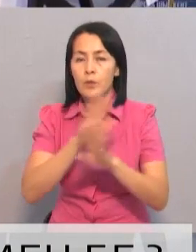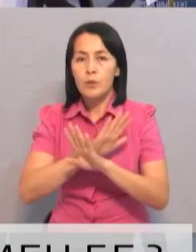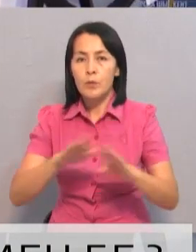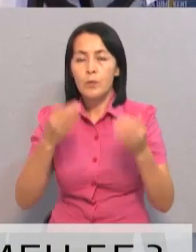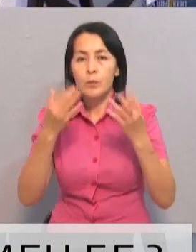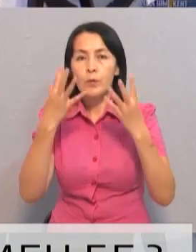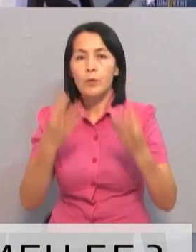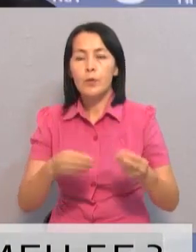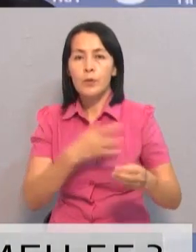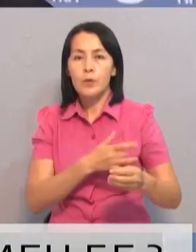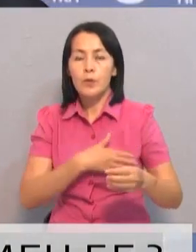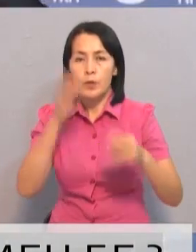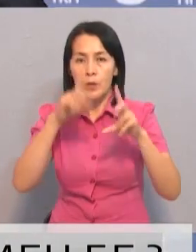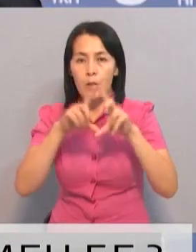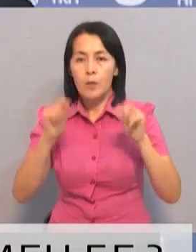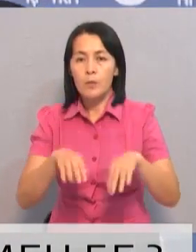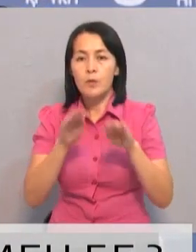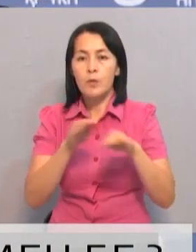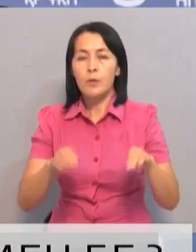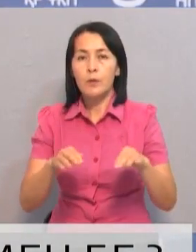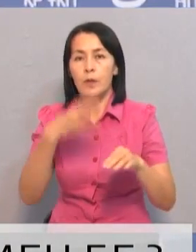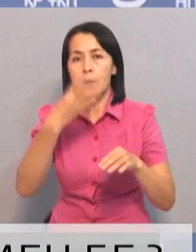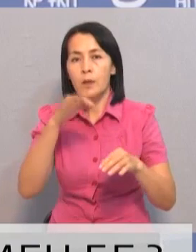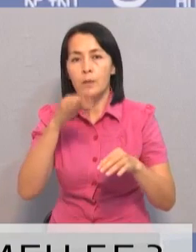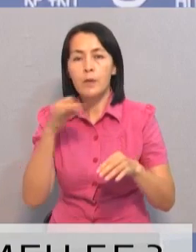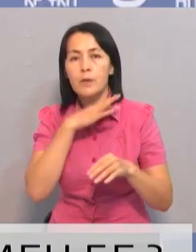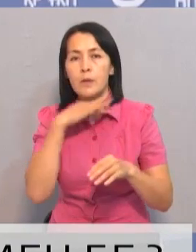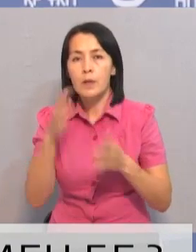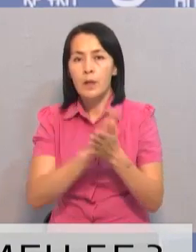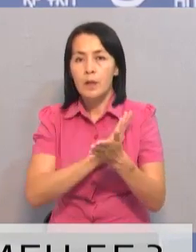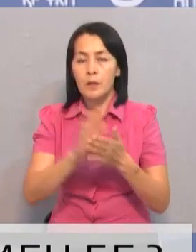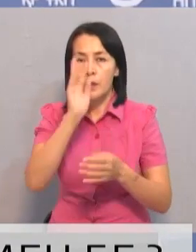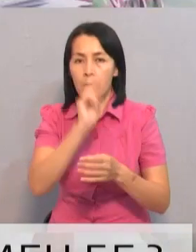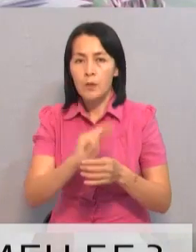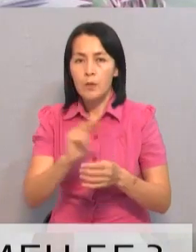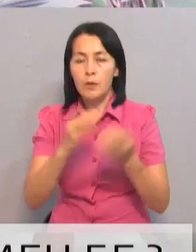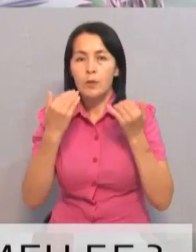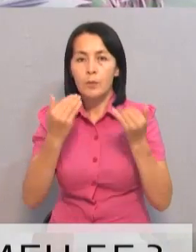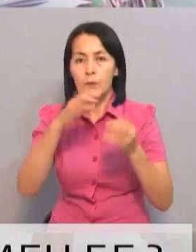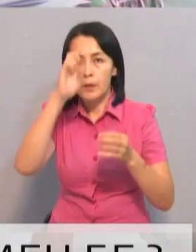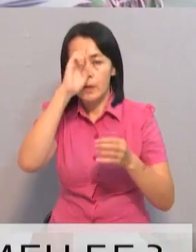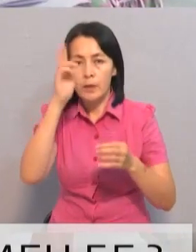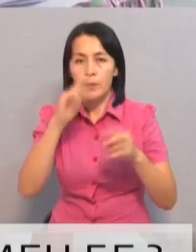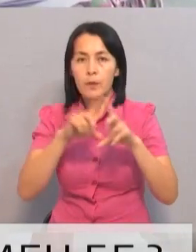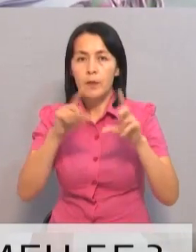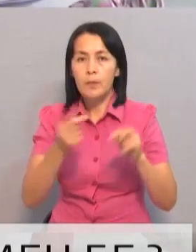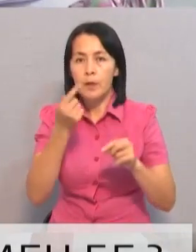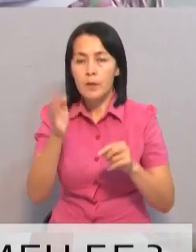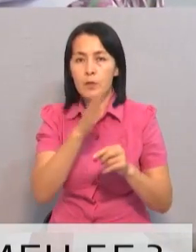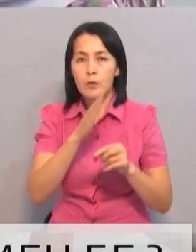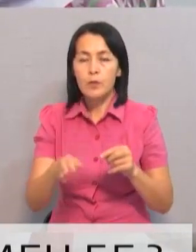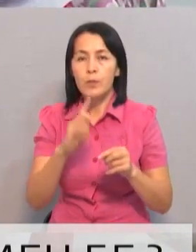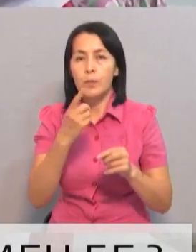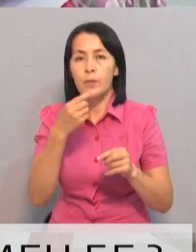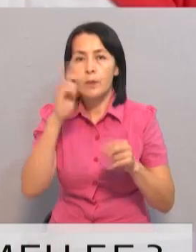көрінеді. Бүгінде жекеменшік мектепте оқитын балалардың 40%-дан астамы тегін білім алып жүр. Бұл да елдегі мектеп тапшылығын жою,